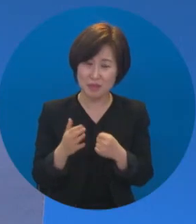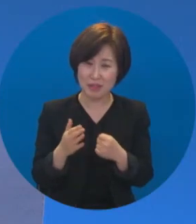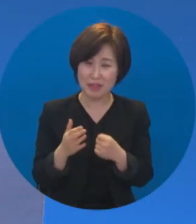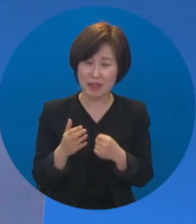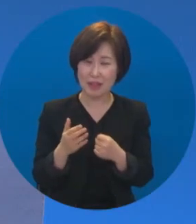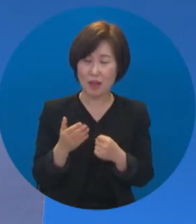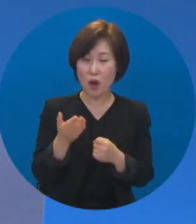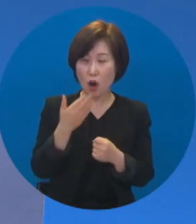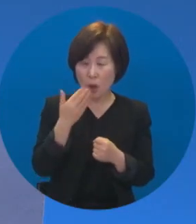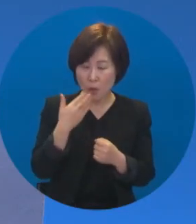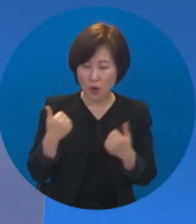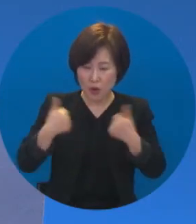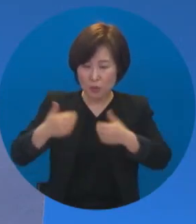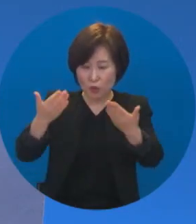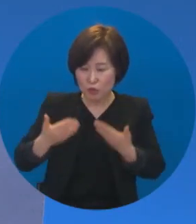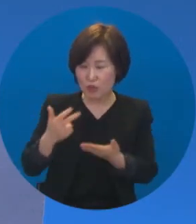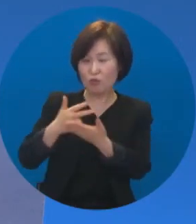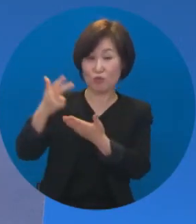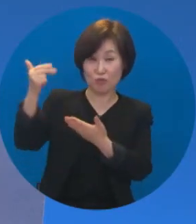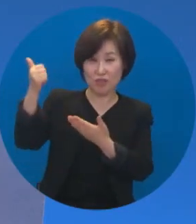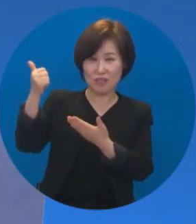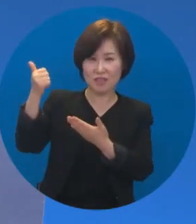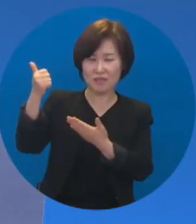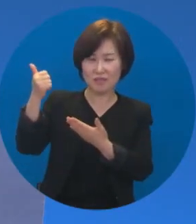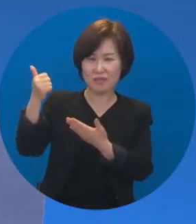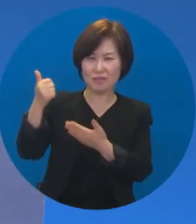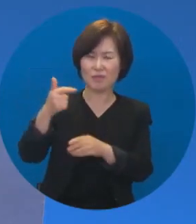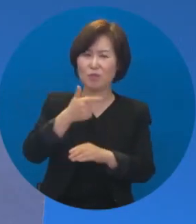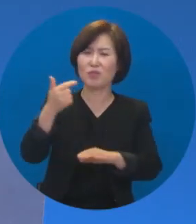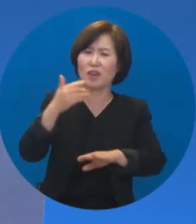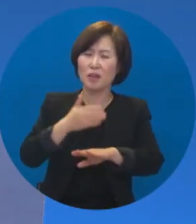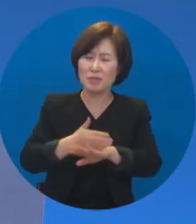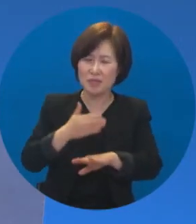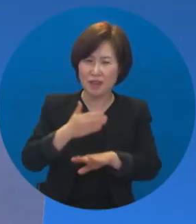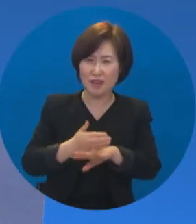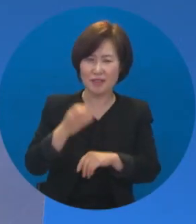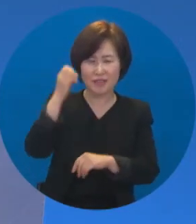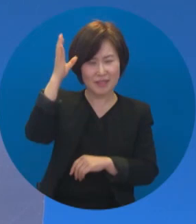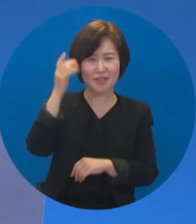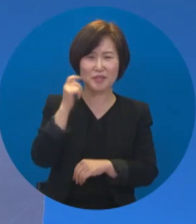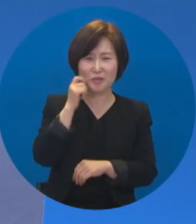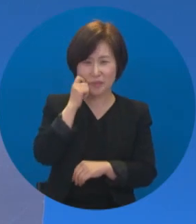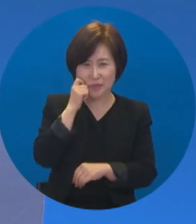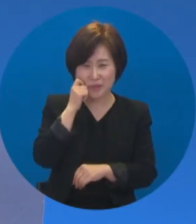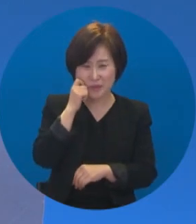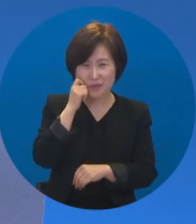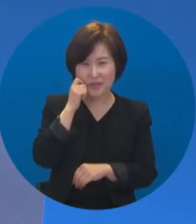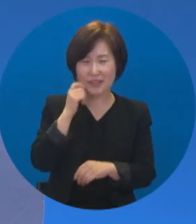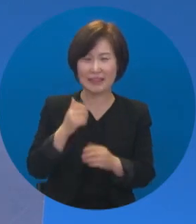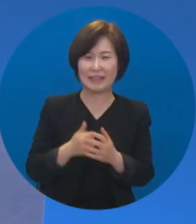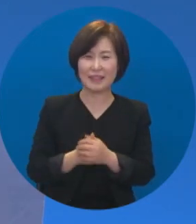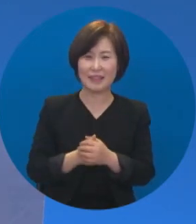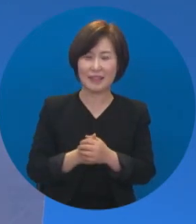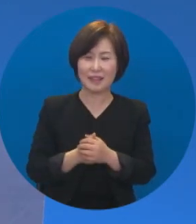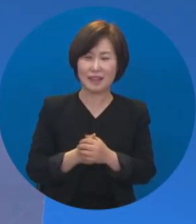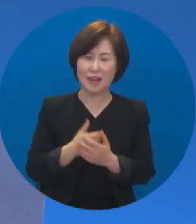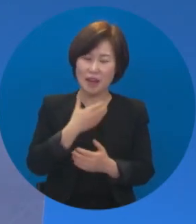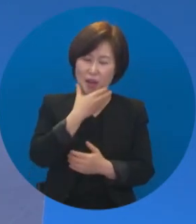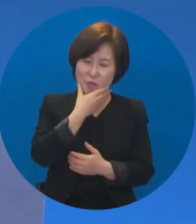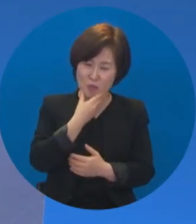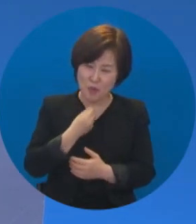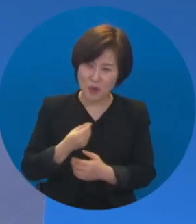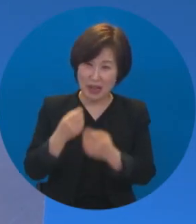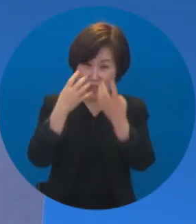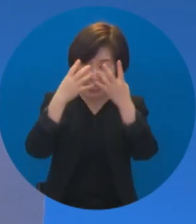했던 기억들을 잊을 수가 없고 그 시간을 통과해서 지금의 제가 있었던 것 같습니다. 그렇게 행복한 4년을